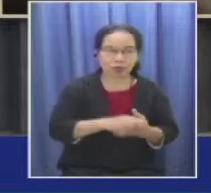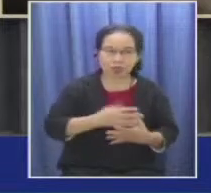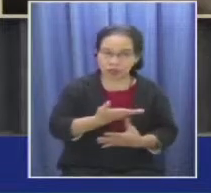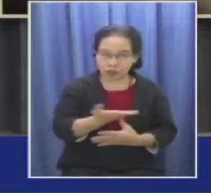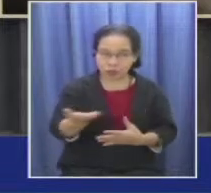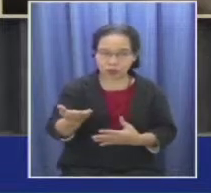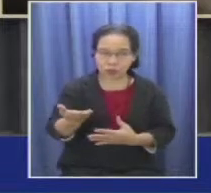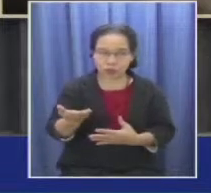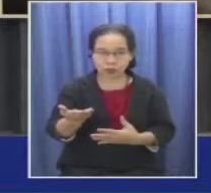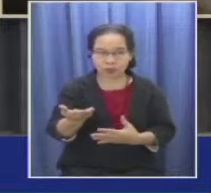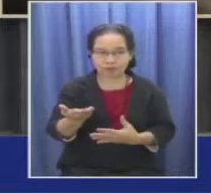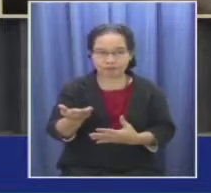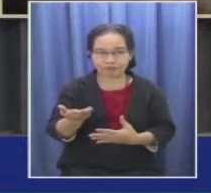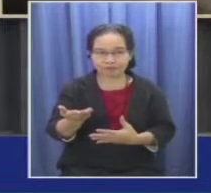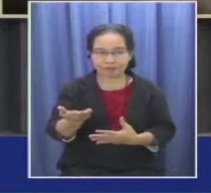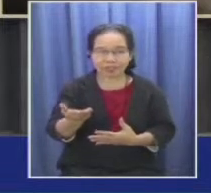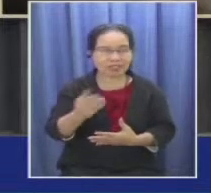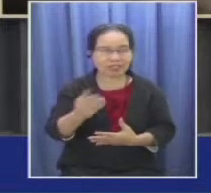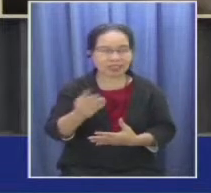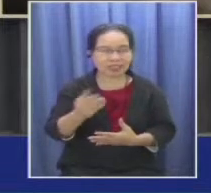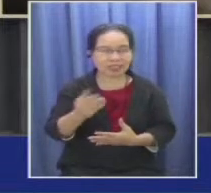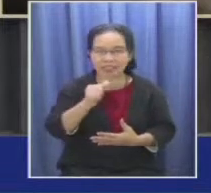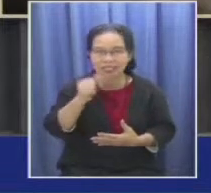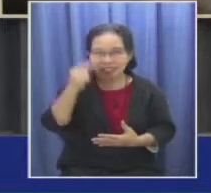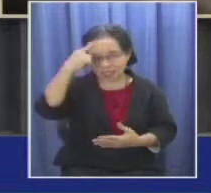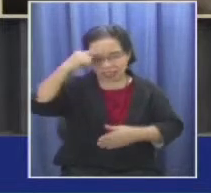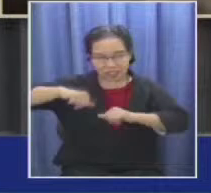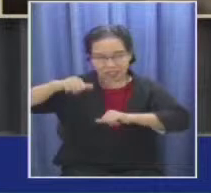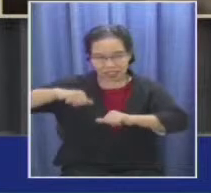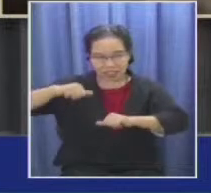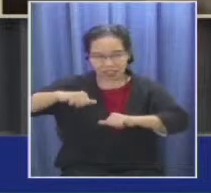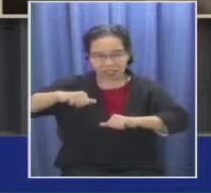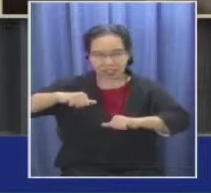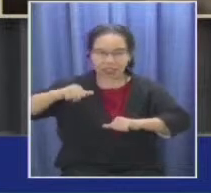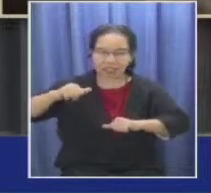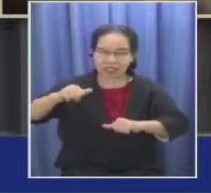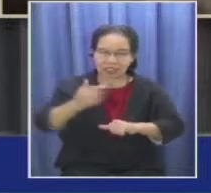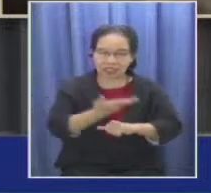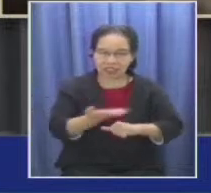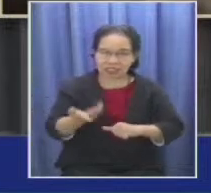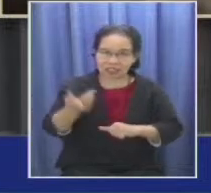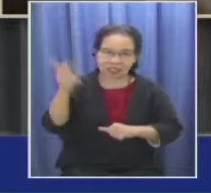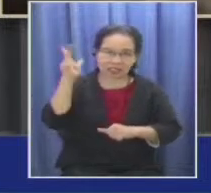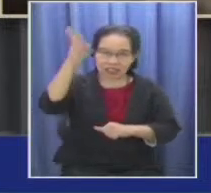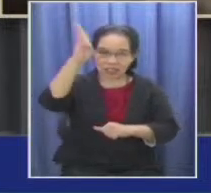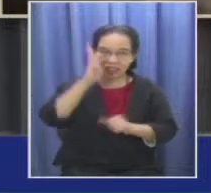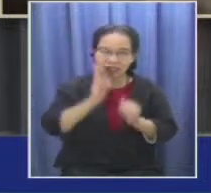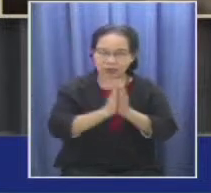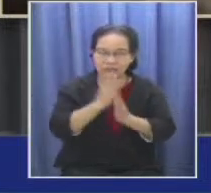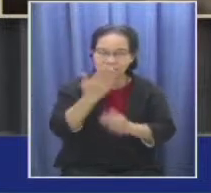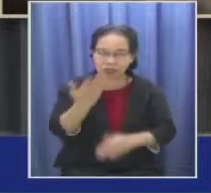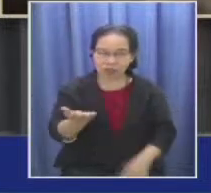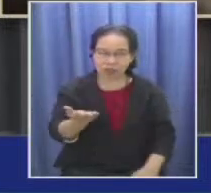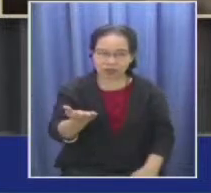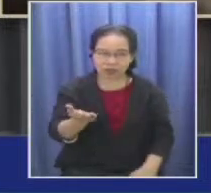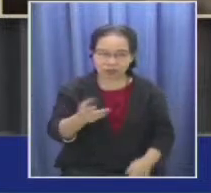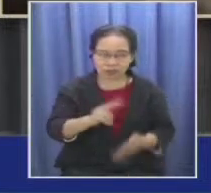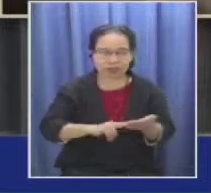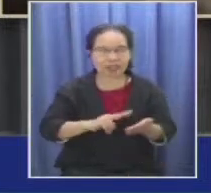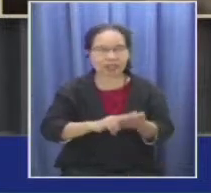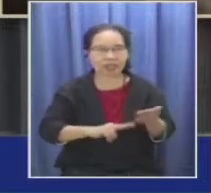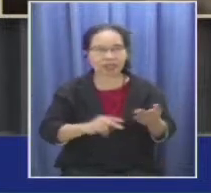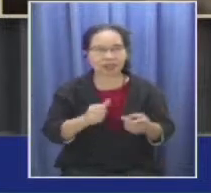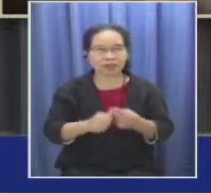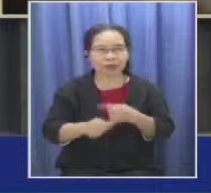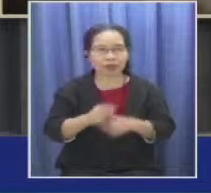mu tie akoma no ho ɛno nti wontumi mfiti prakɔpɛ mpaye ɛwɔ se yɛnya akoma mu tie mfato